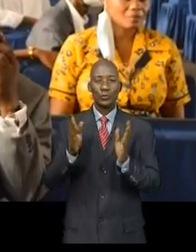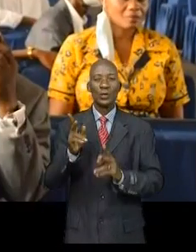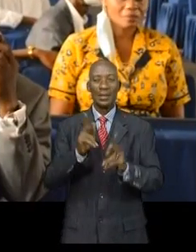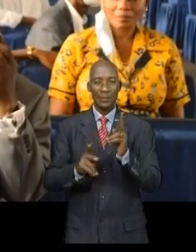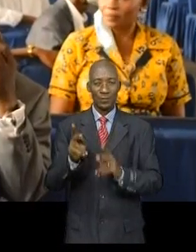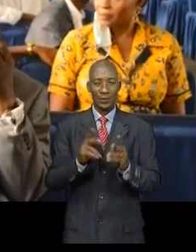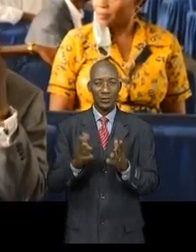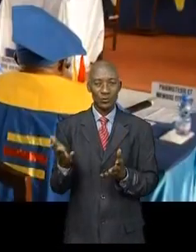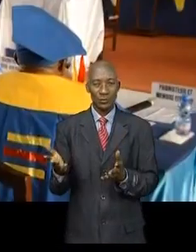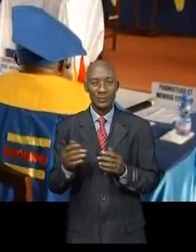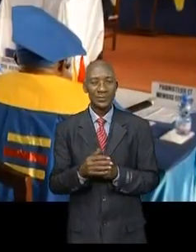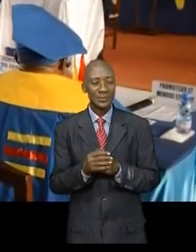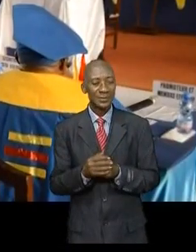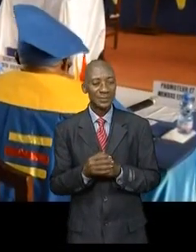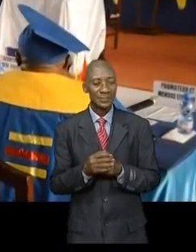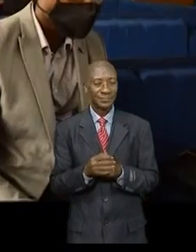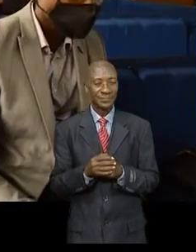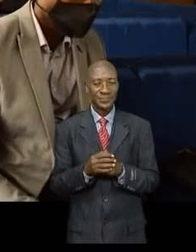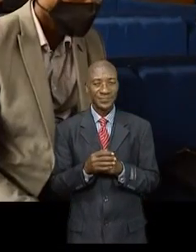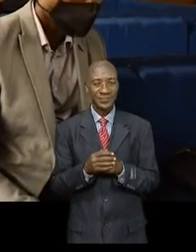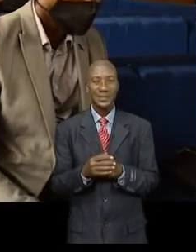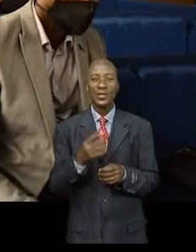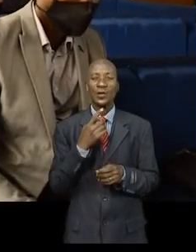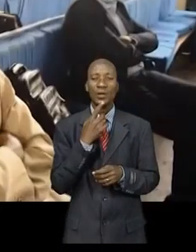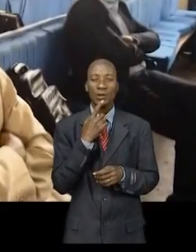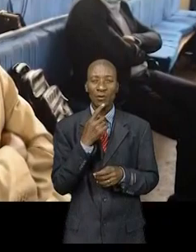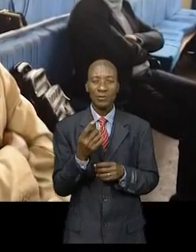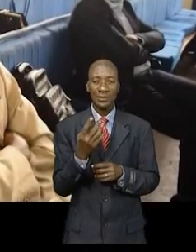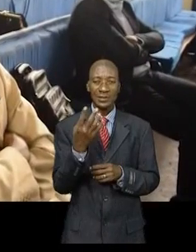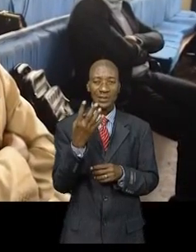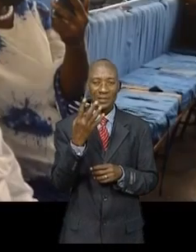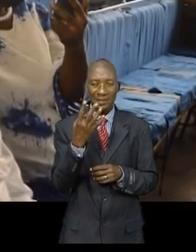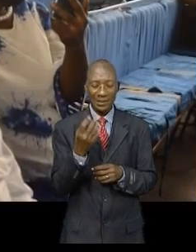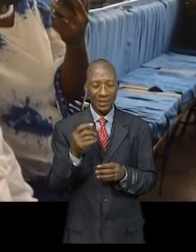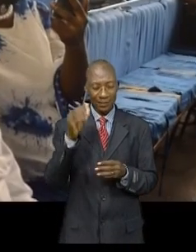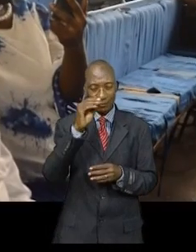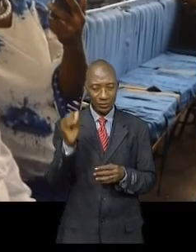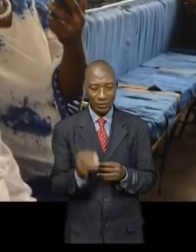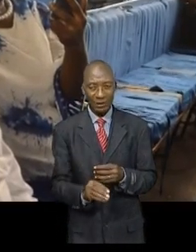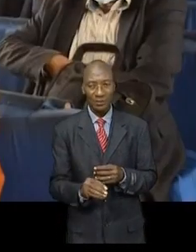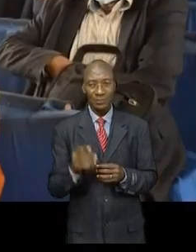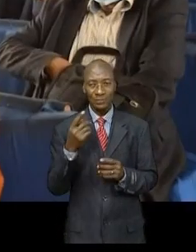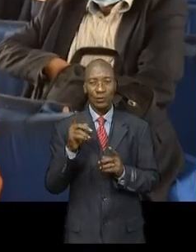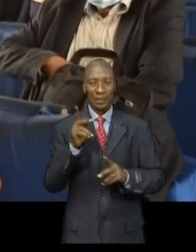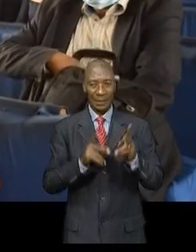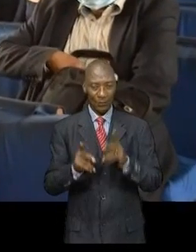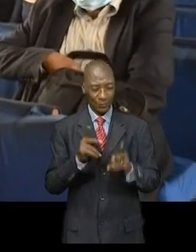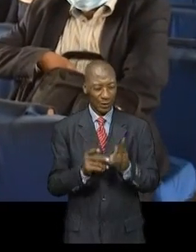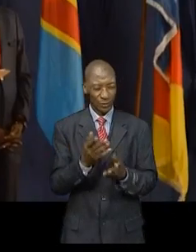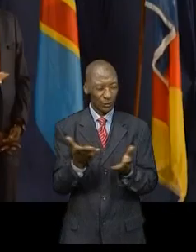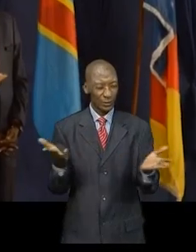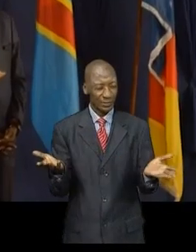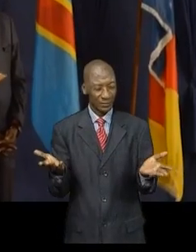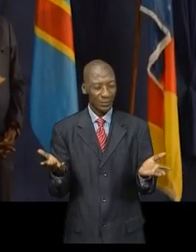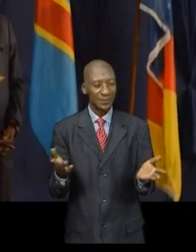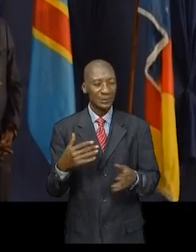pour 40% des patients qui fréquentent les centres de soins de santé primaire. Cette observation a servi d'une